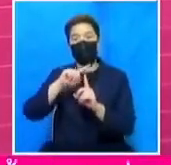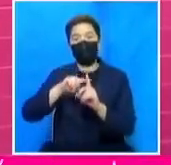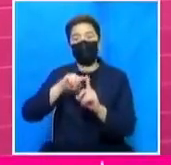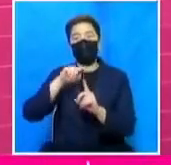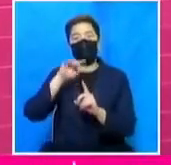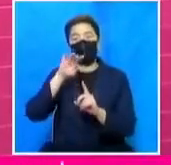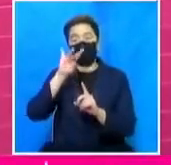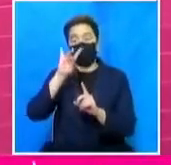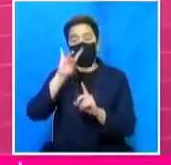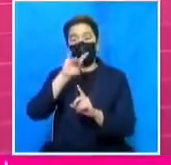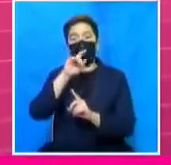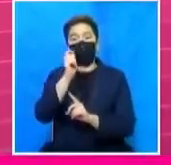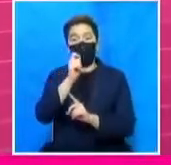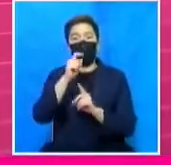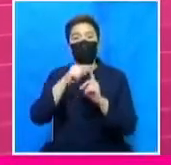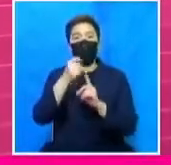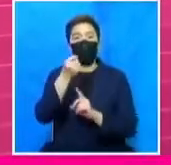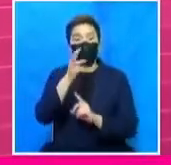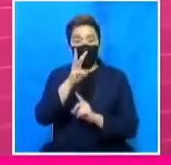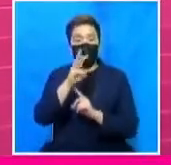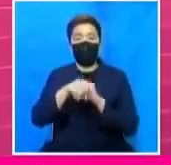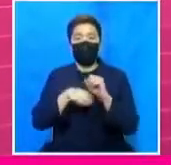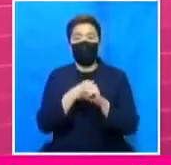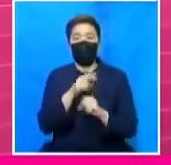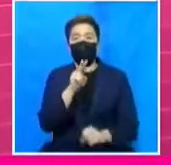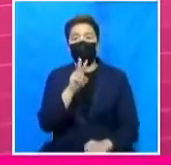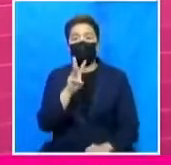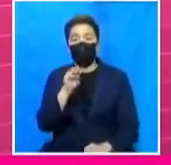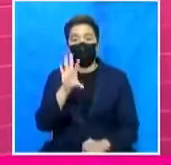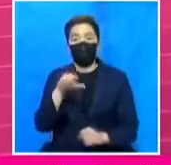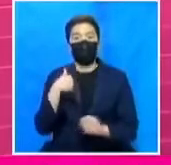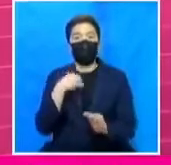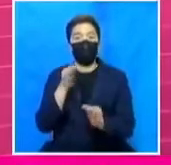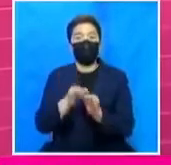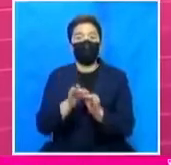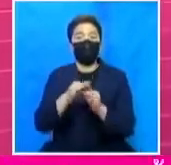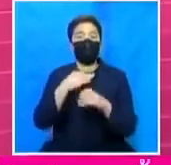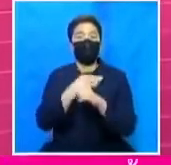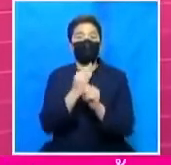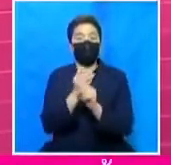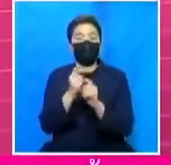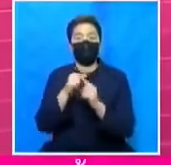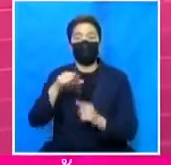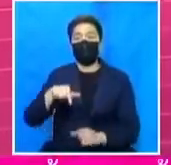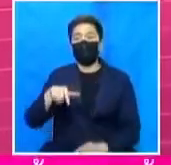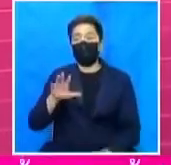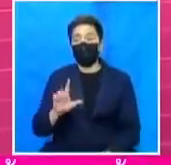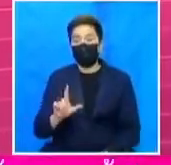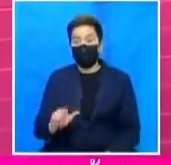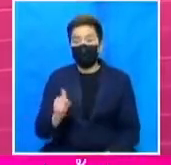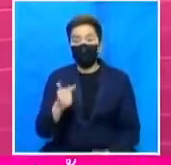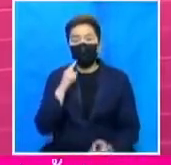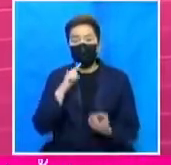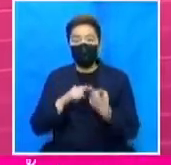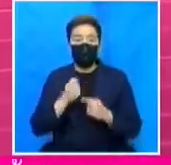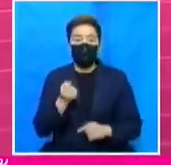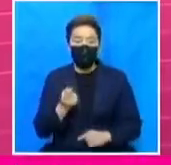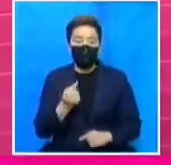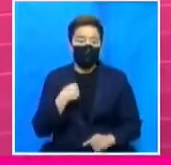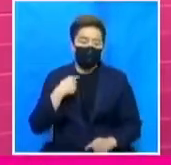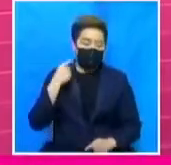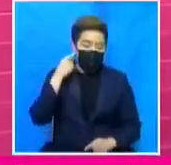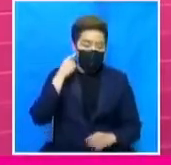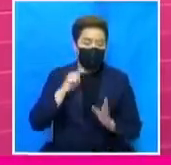16สิงหาคม2565ณธนาคารออมสินสำนักงานใหญ่โดยจะเริ่มถ่ายทอดสดและถ่ายทอดเสียงตั้งแต่เวล